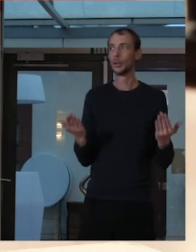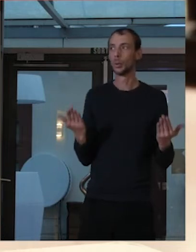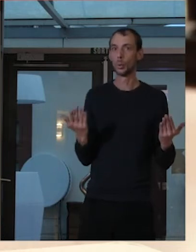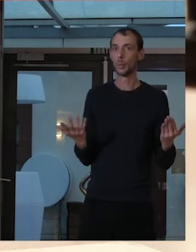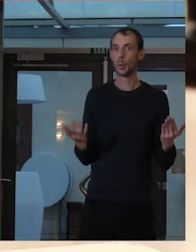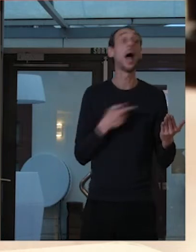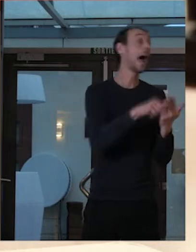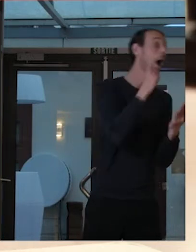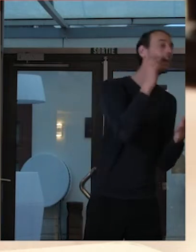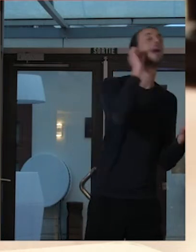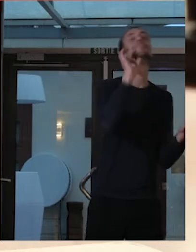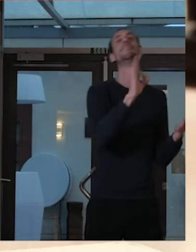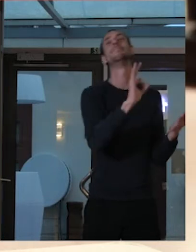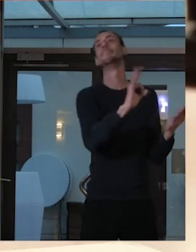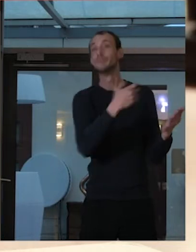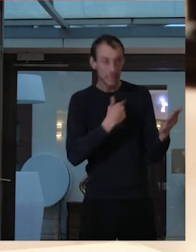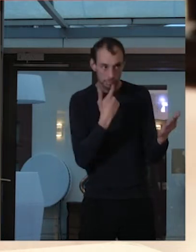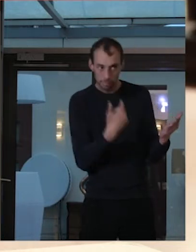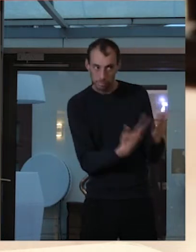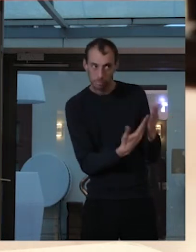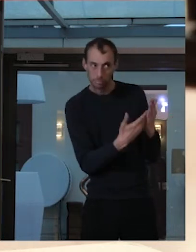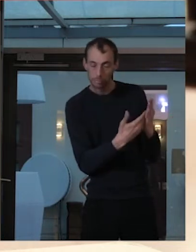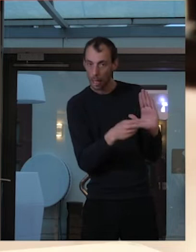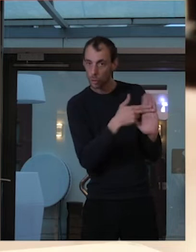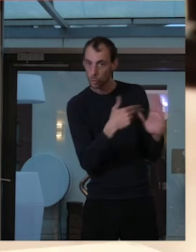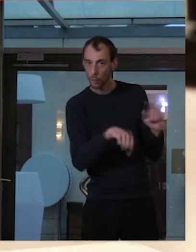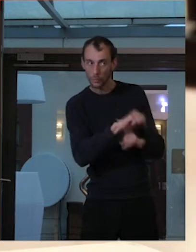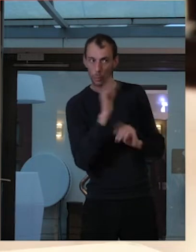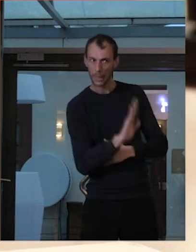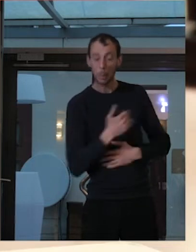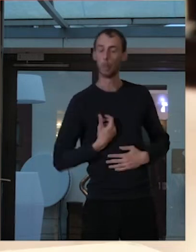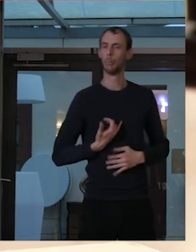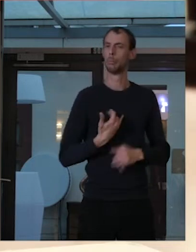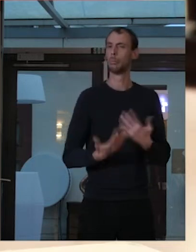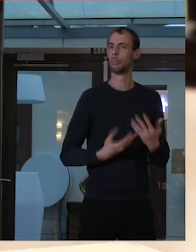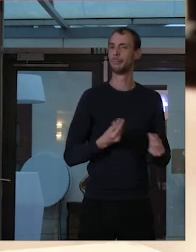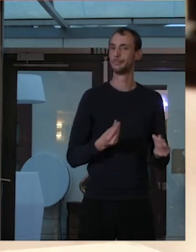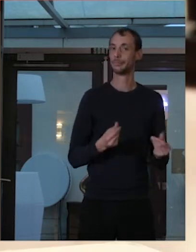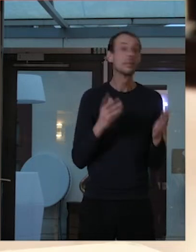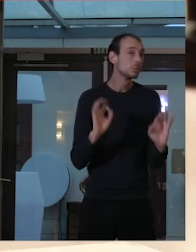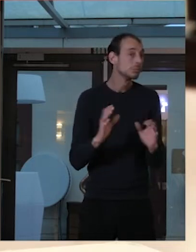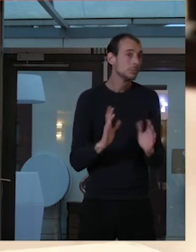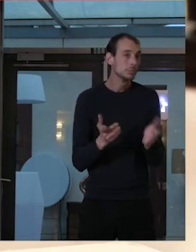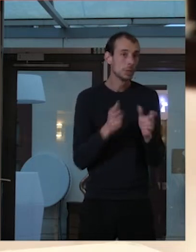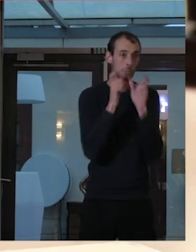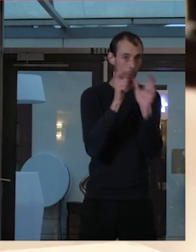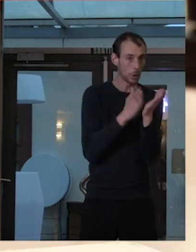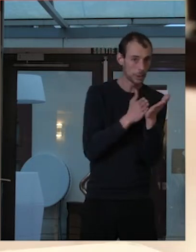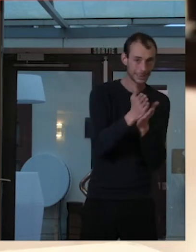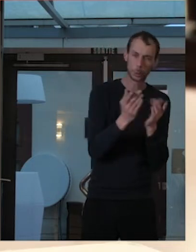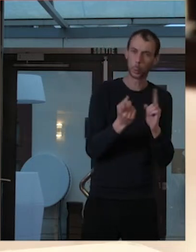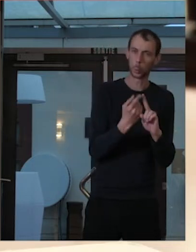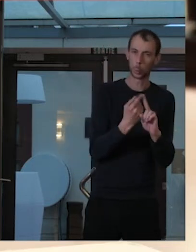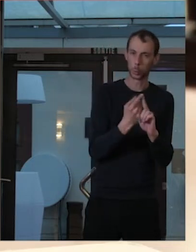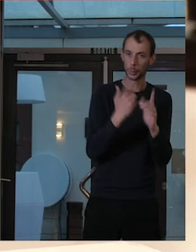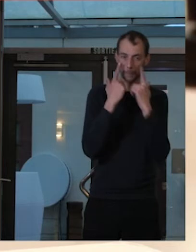masculine, mais qui n'est pas plus la norme que la pratique féminine. Donc les mots ont un sens, c'est très important de les employer